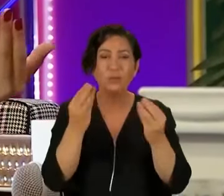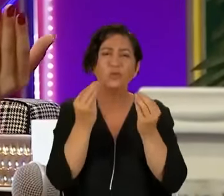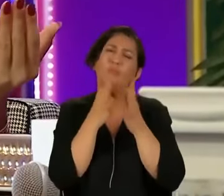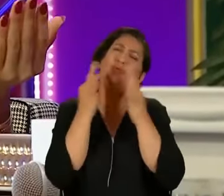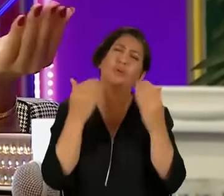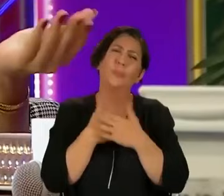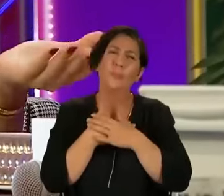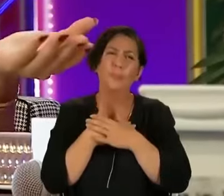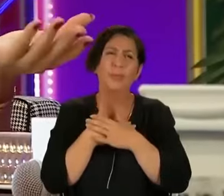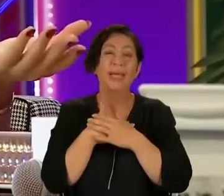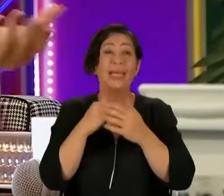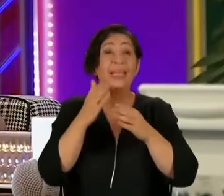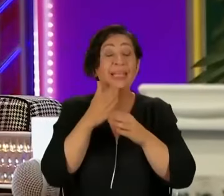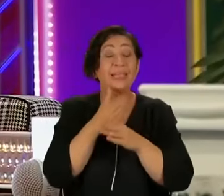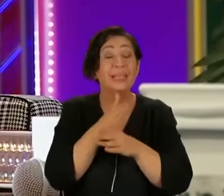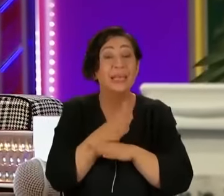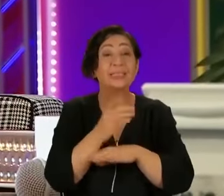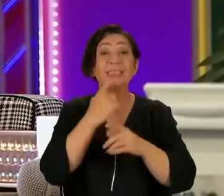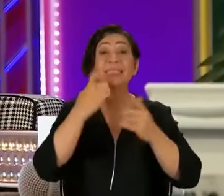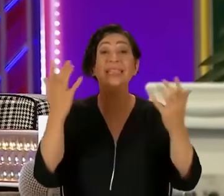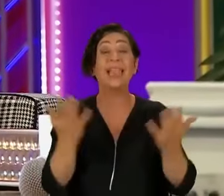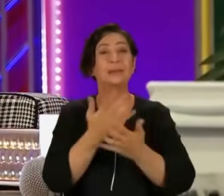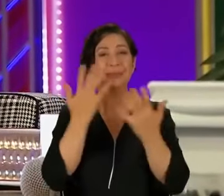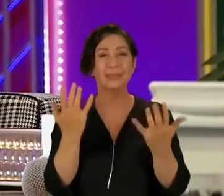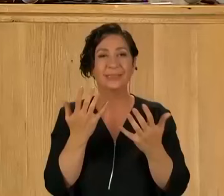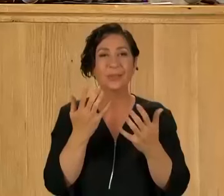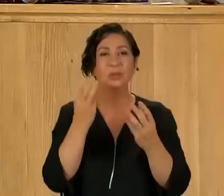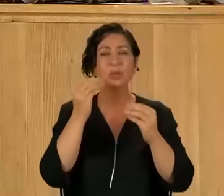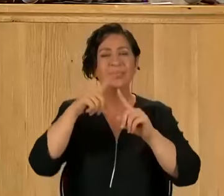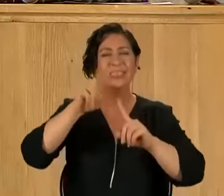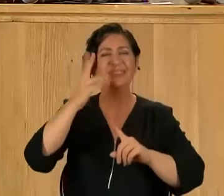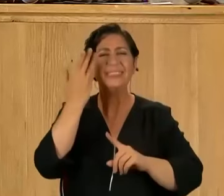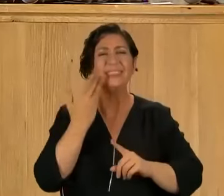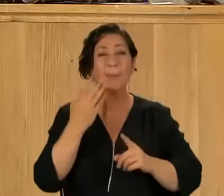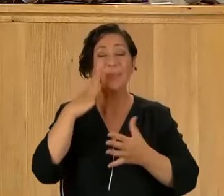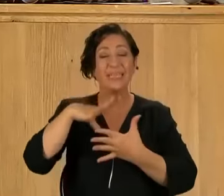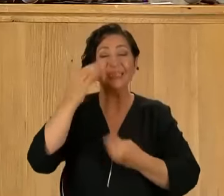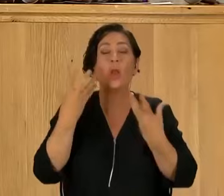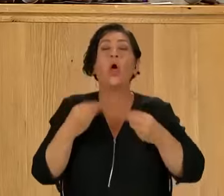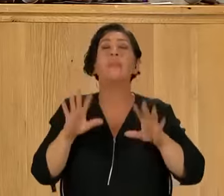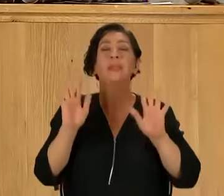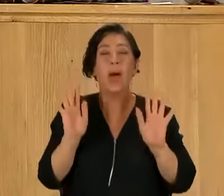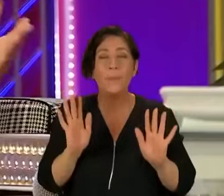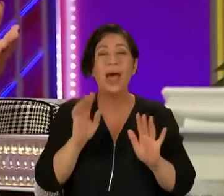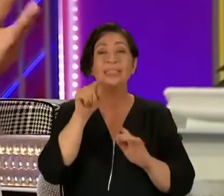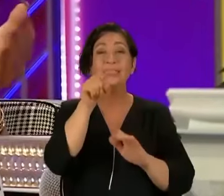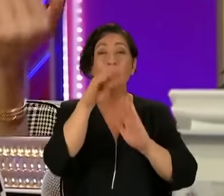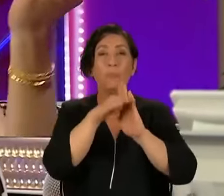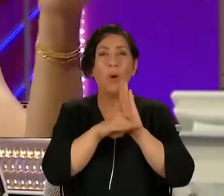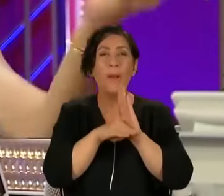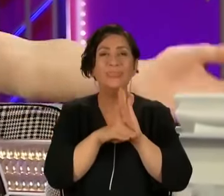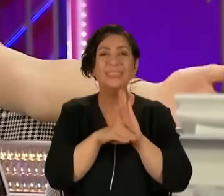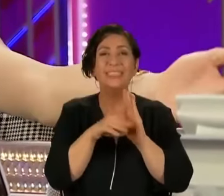gerçekten çok mutluyum. Yani çünkü gerçekten yıllardır çok televizyon izleyen bir insan olmadım ama sizin